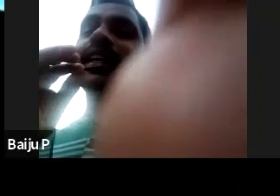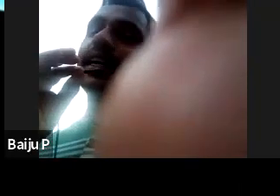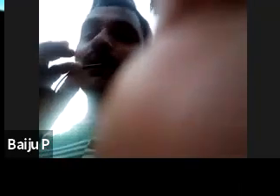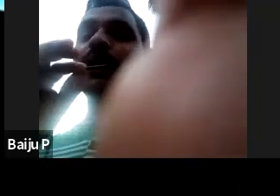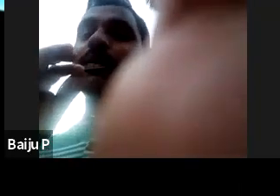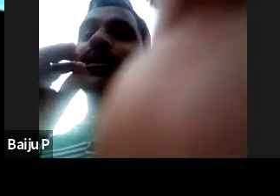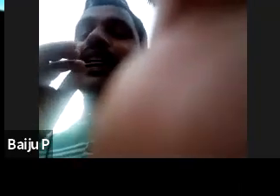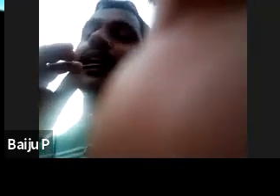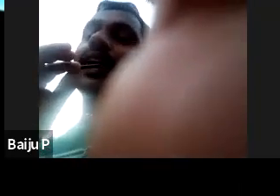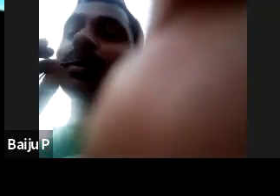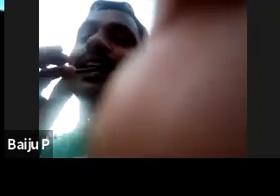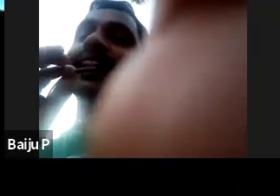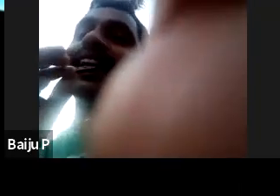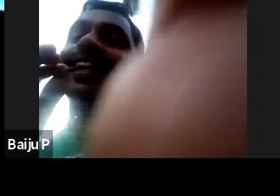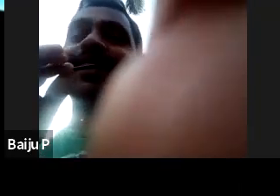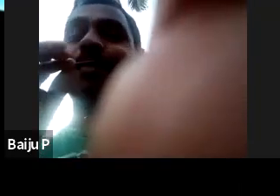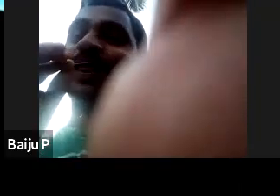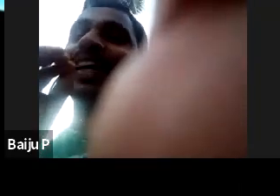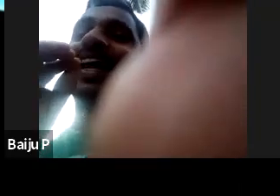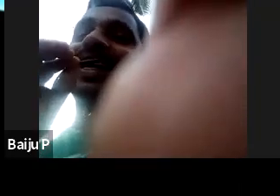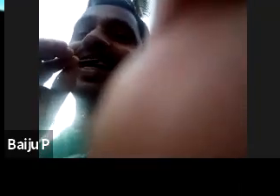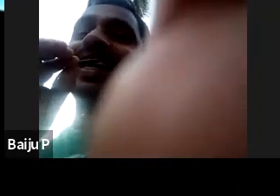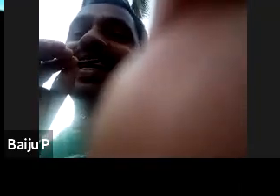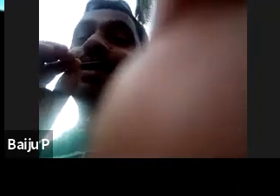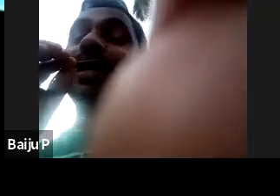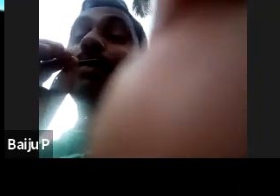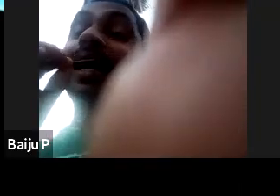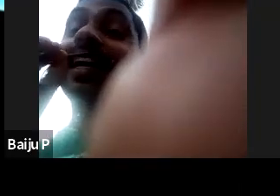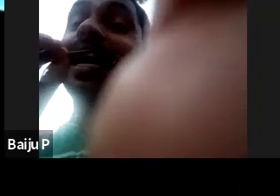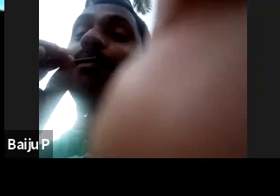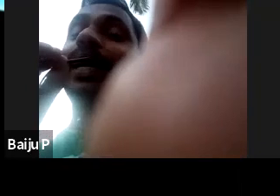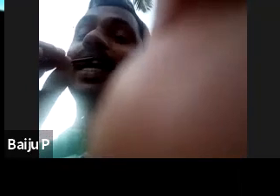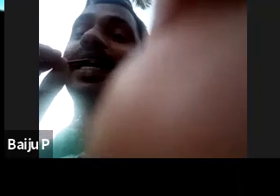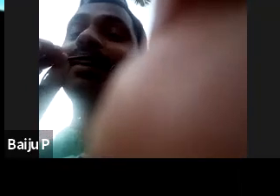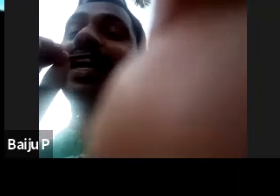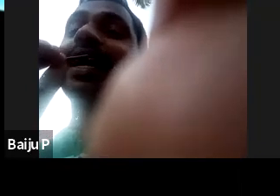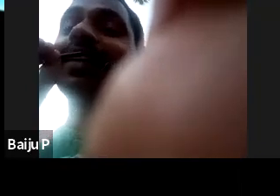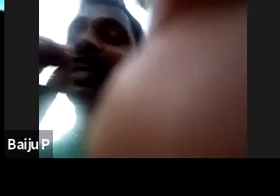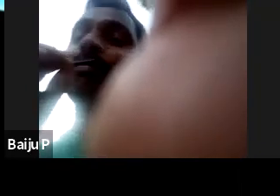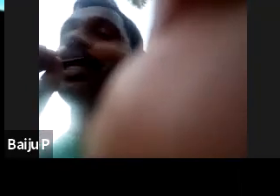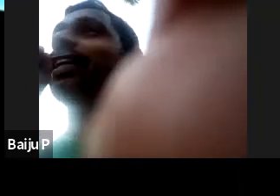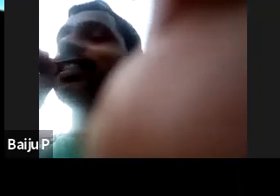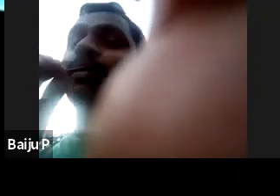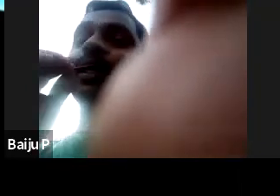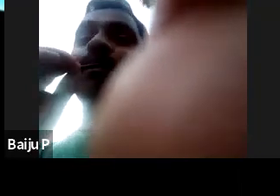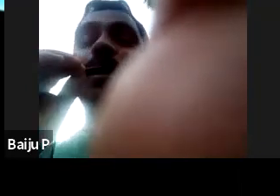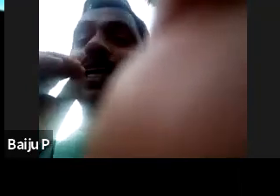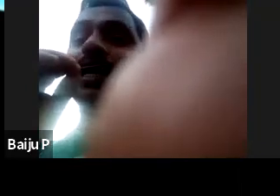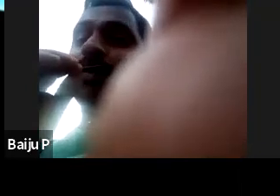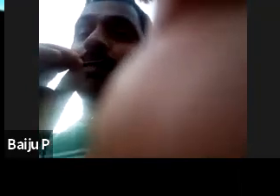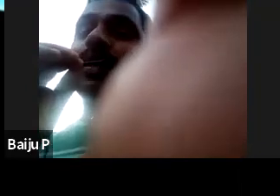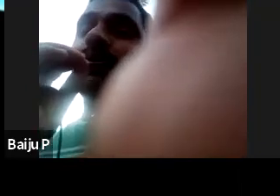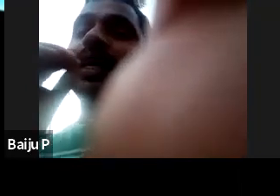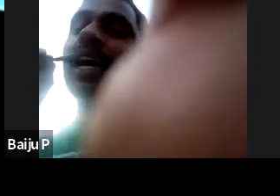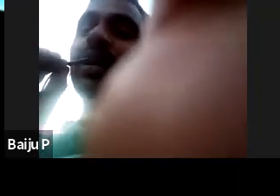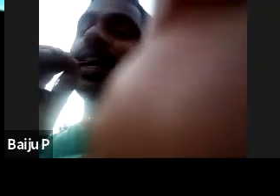ഞങ്ങള് രണ്ടുപേരും ഏകദേശം ആ രൂപത്തിലാണെന്നുള്ളതാണ് അവിടെ ഉള്ള മൊത്തമുള്ള ആൾക്കാരുള്ള. പക്ഷെ അവന് ഭയങ്കര ഹാപ്പിയാണ്. ആരെങ്കിലും ഒരാള് ഒരു കമ്പനി തരുന്ന സമയത്ത് ഭയങ്കര